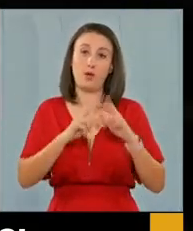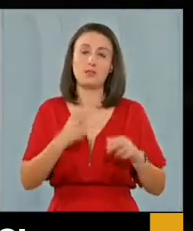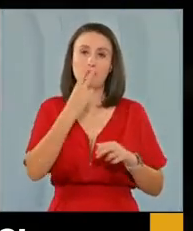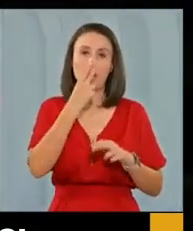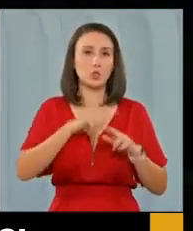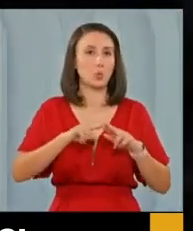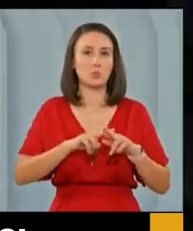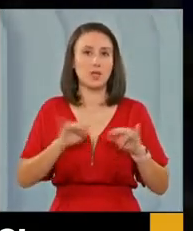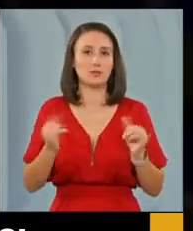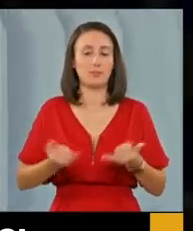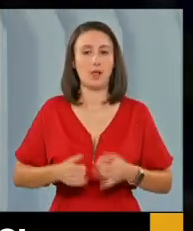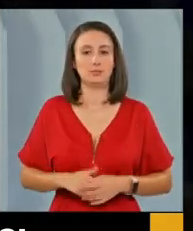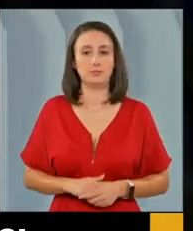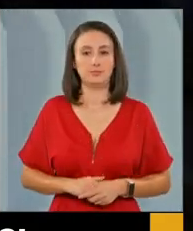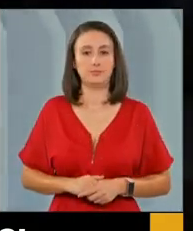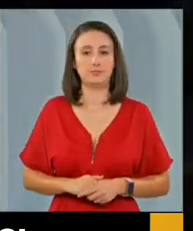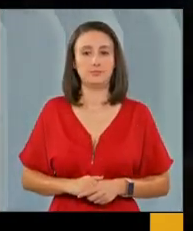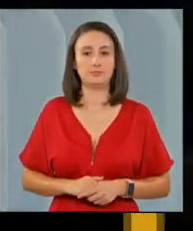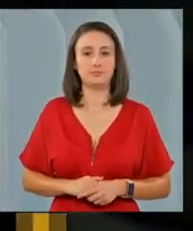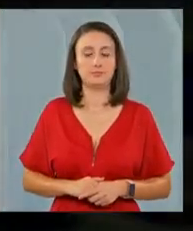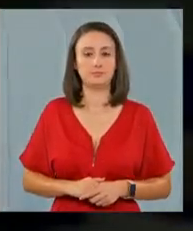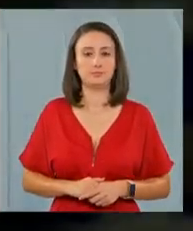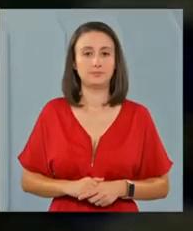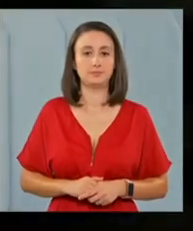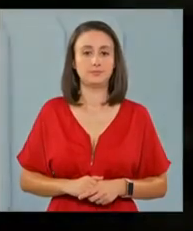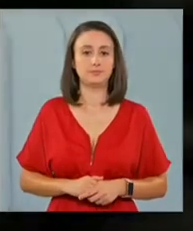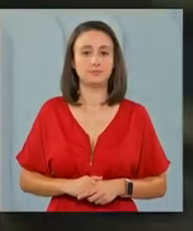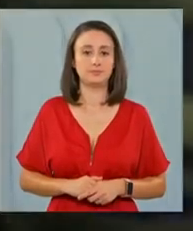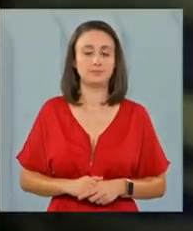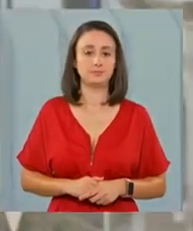întregului fenomen infracțional urmând să se aplice măsurile impuse de lege